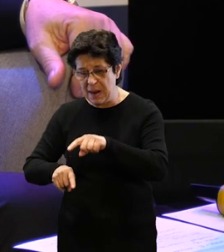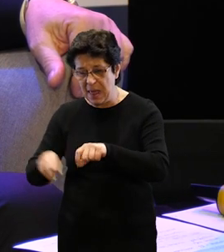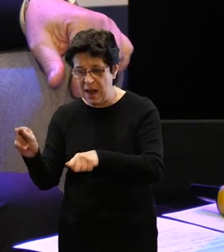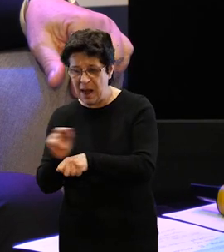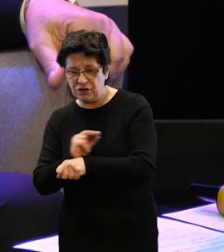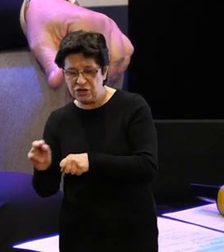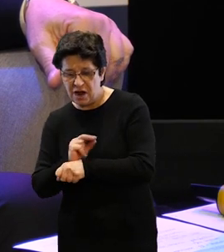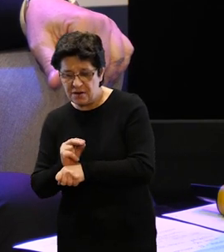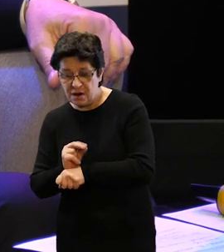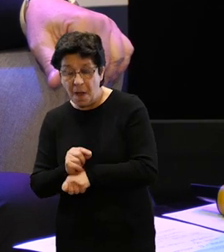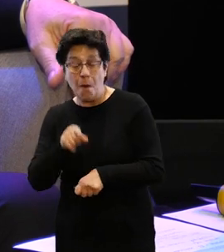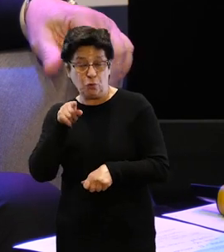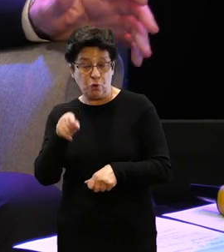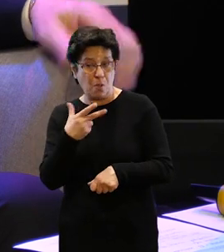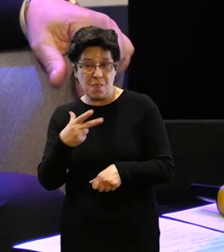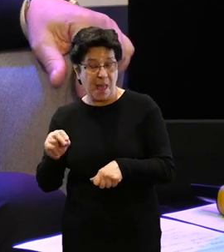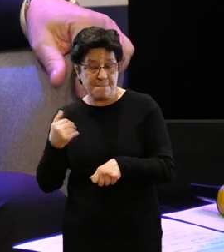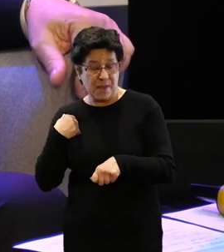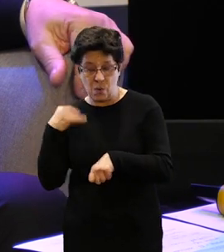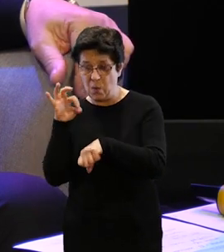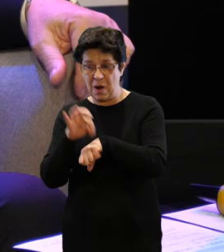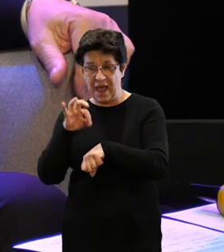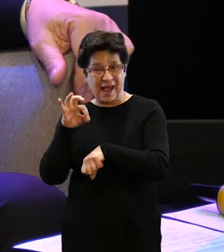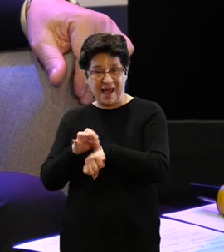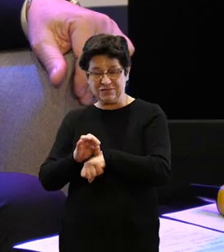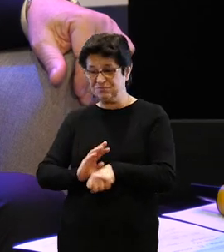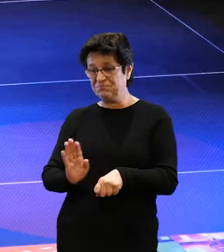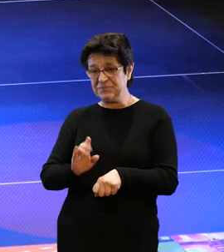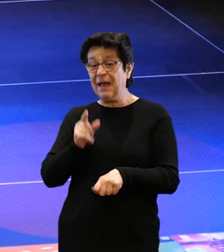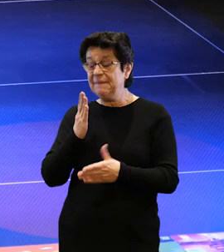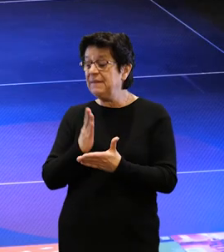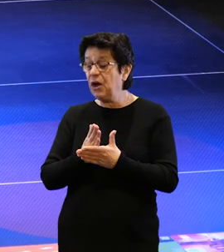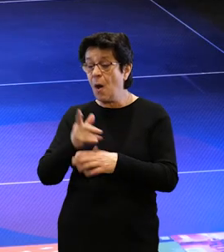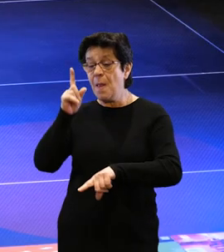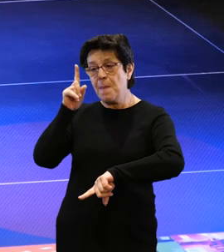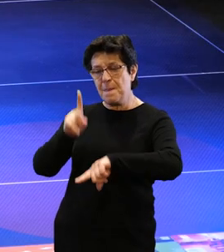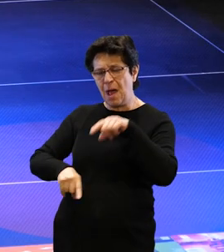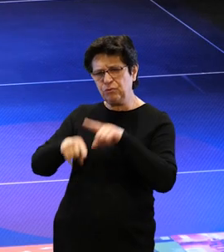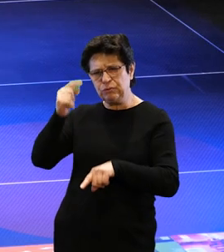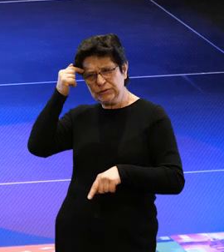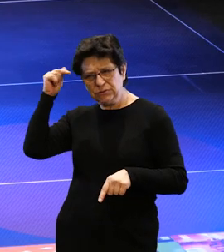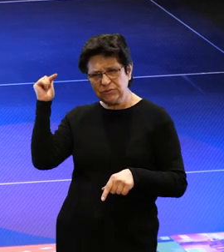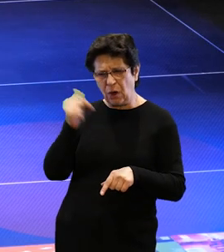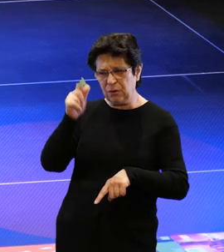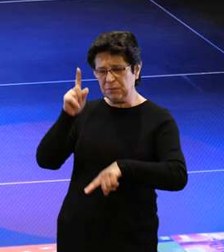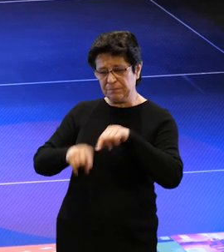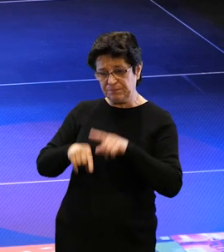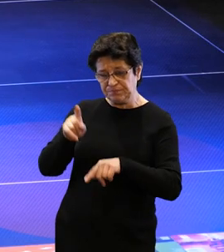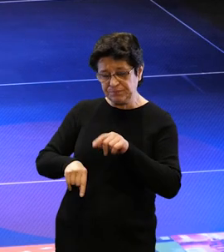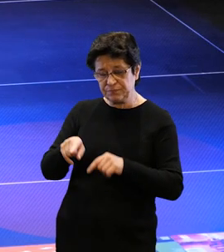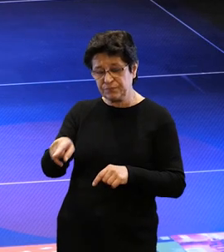byli typowymi lekarzami bo nawet jeżeli panc Osie był w książce